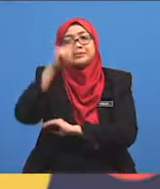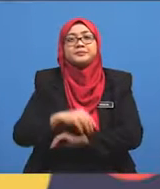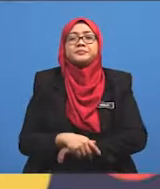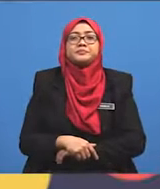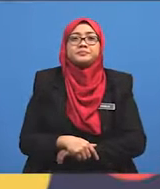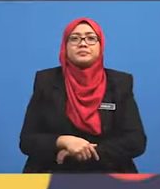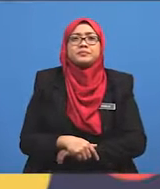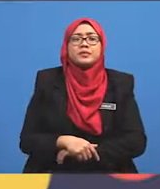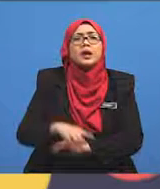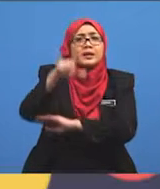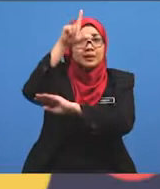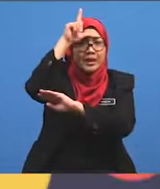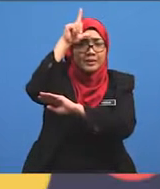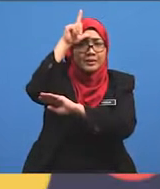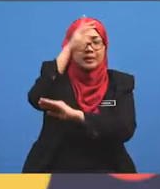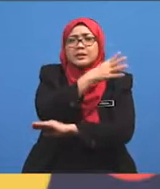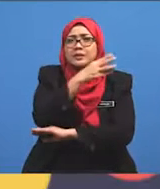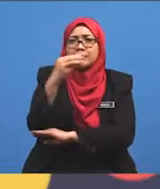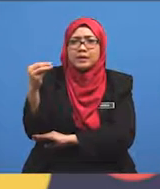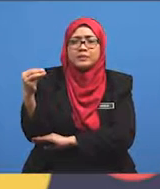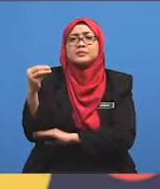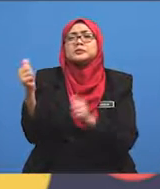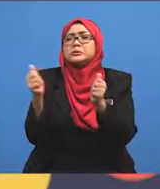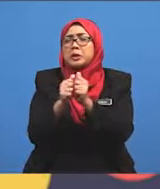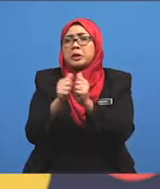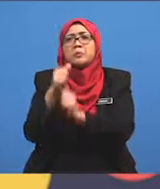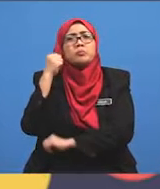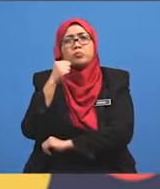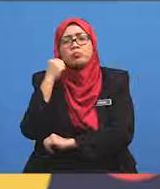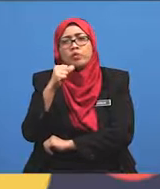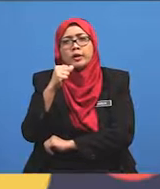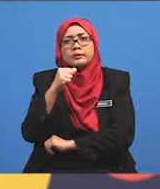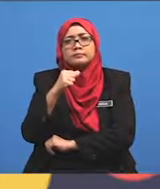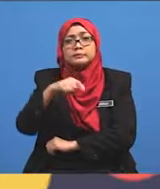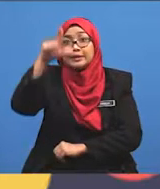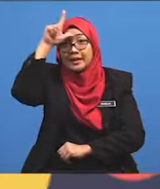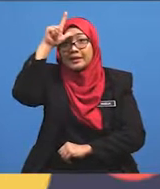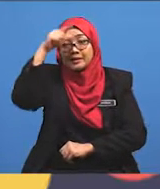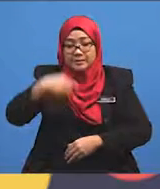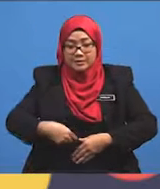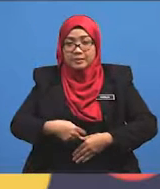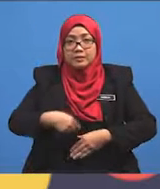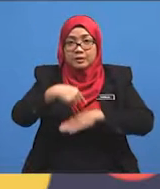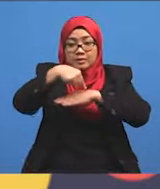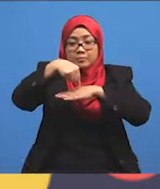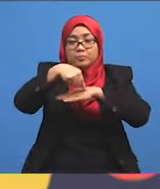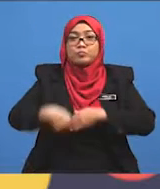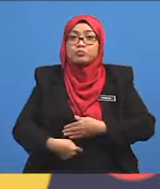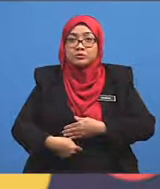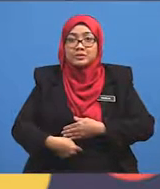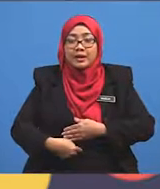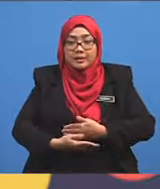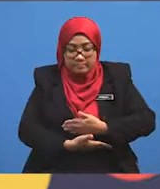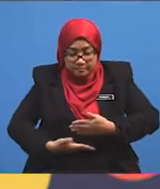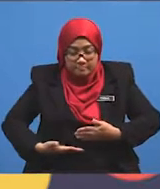Batas aurat bagi lelaki dengan perempuan mahram ialah di antara pusat dan lutut. Pastikan ya murid-murid,